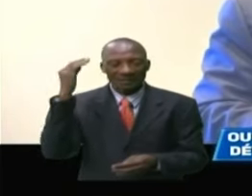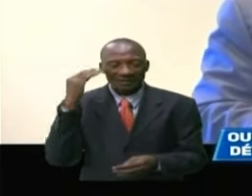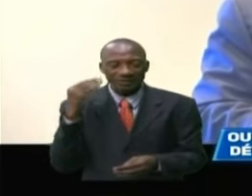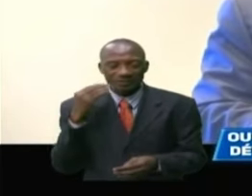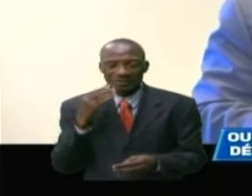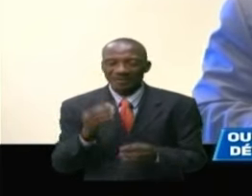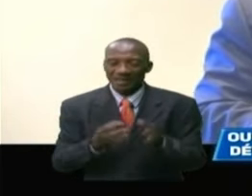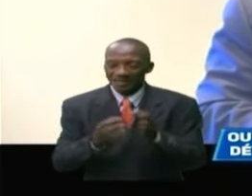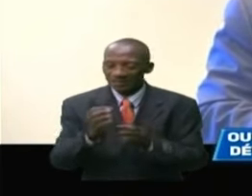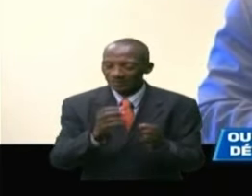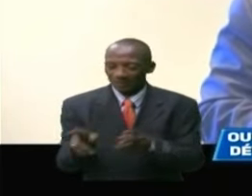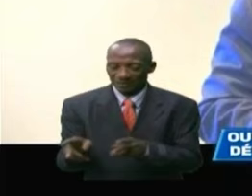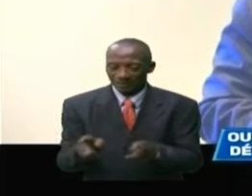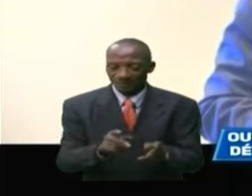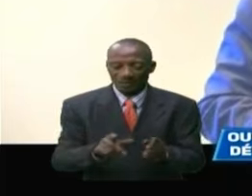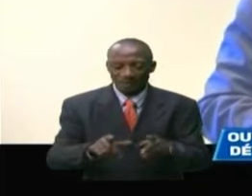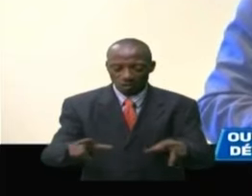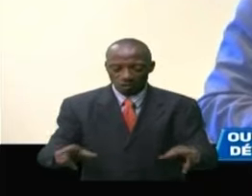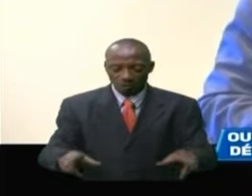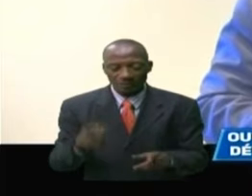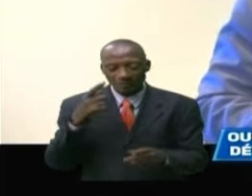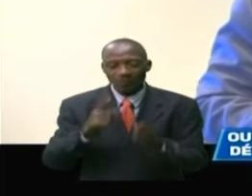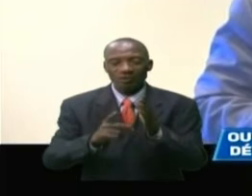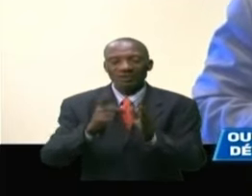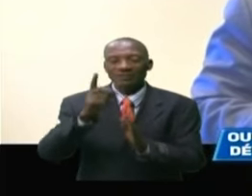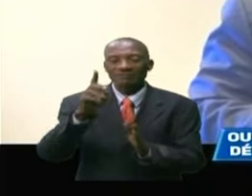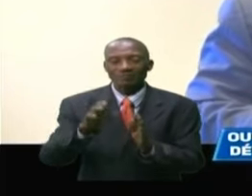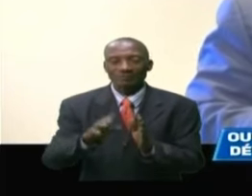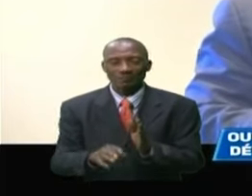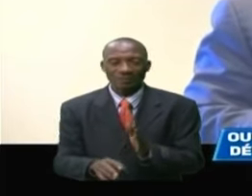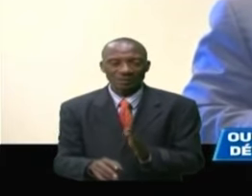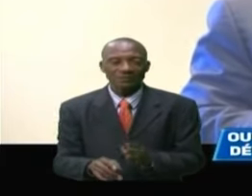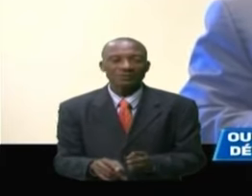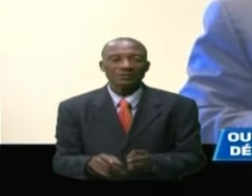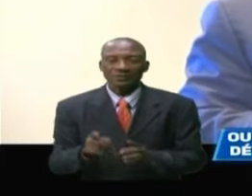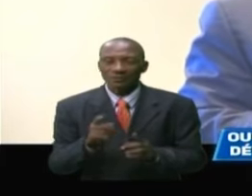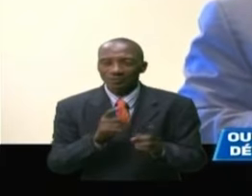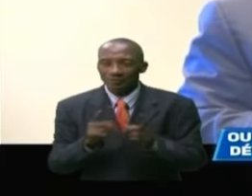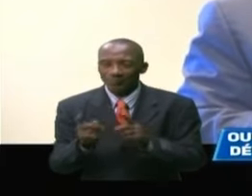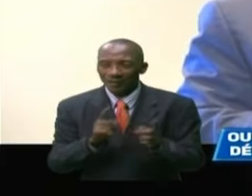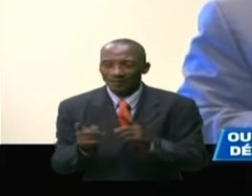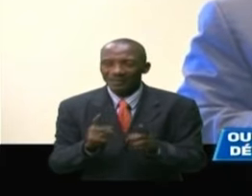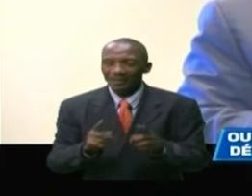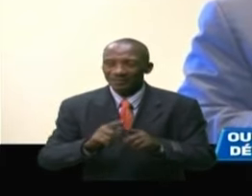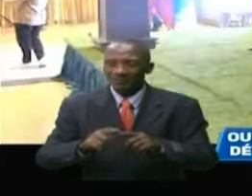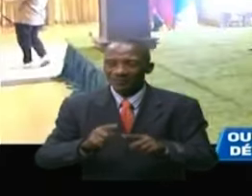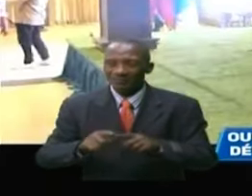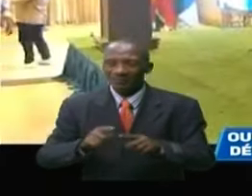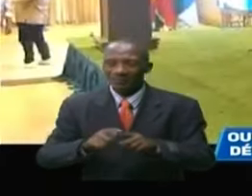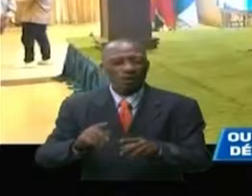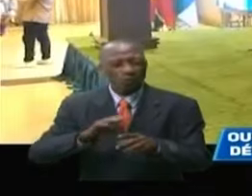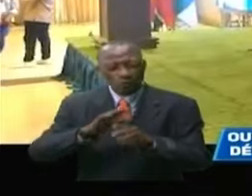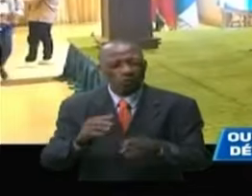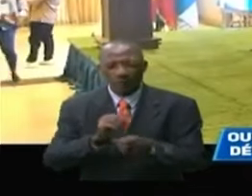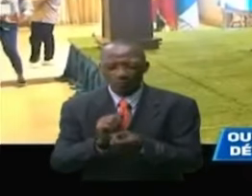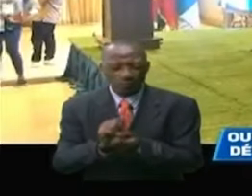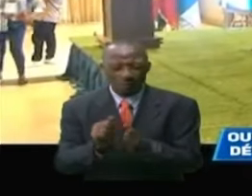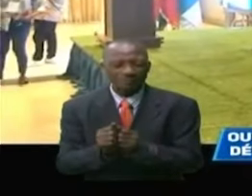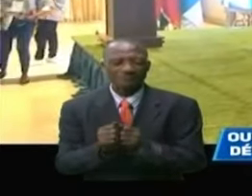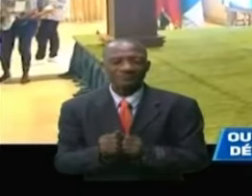plan local de développement tout en fixant les contours de la dite conférence. Il sied de noter que cette